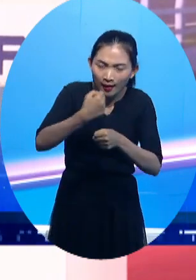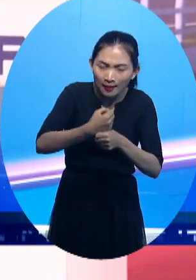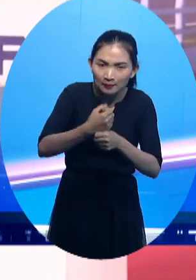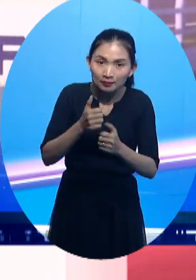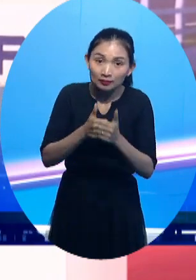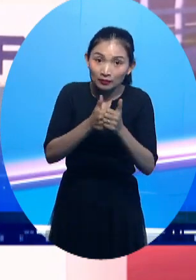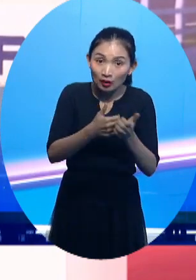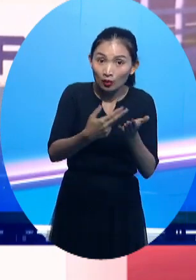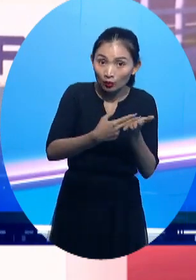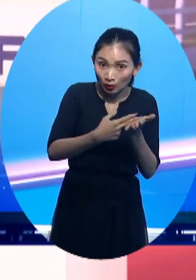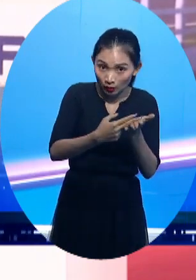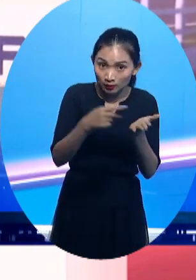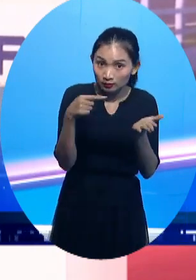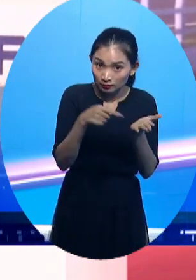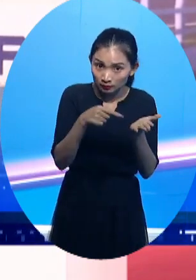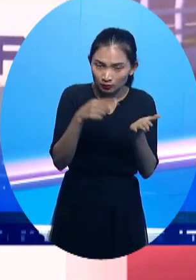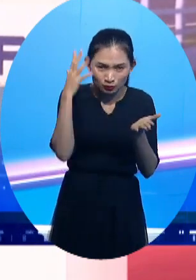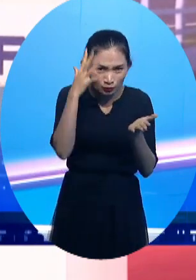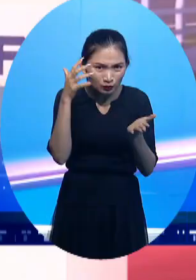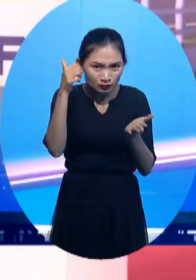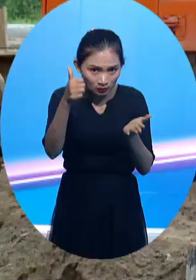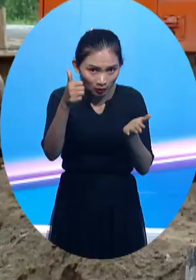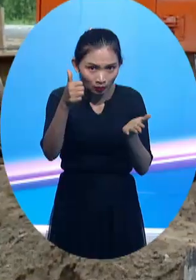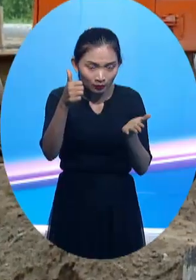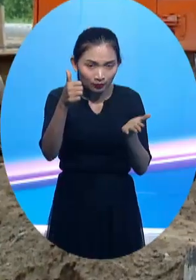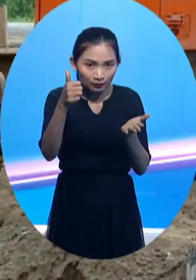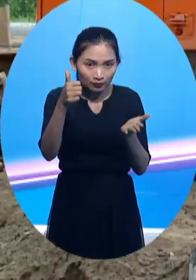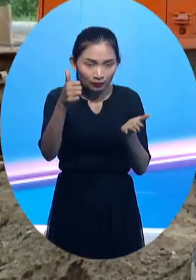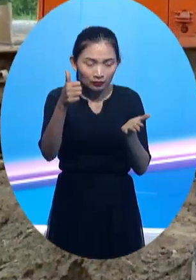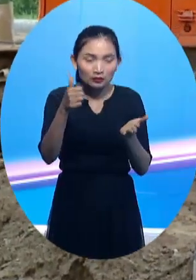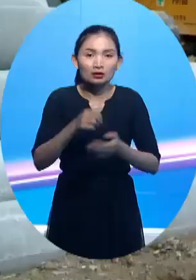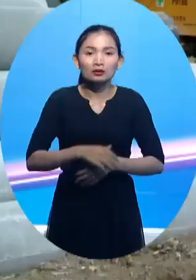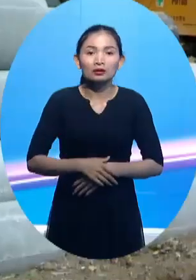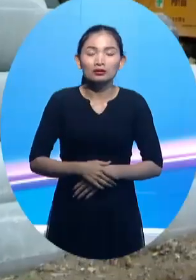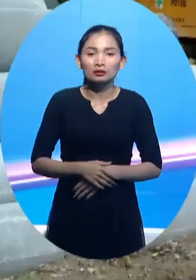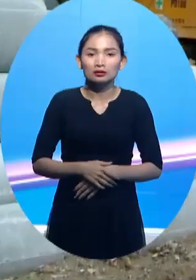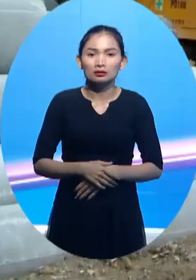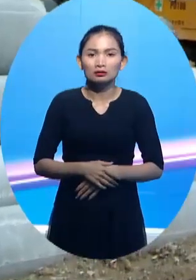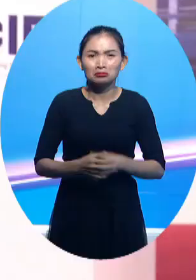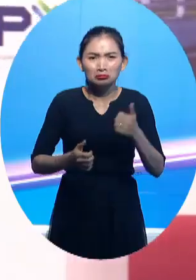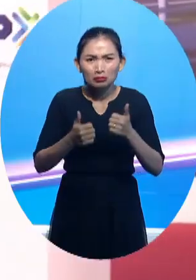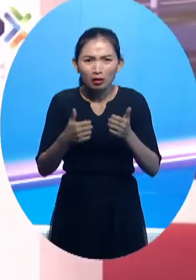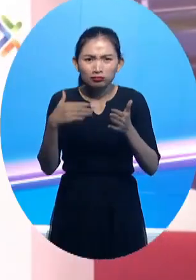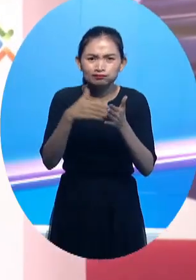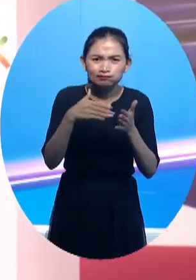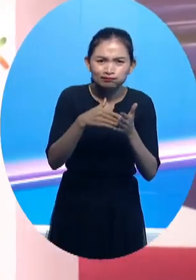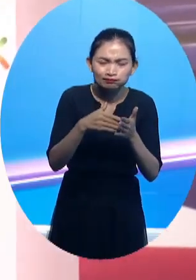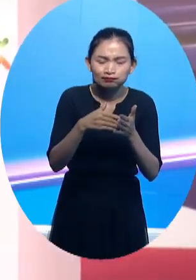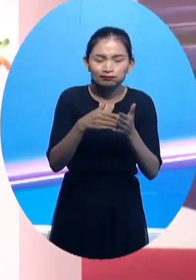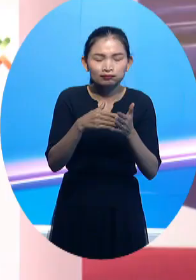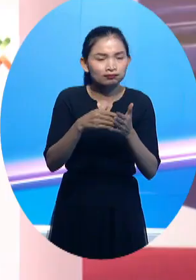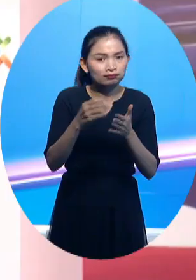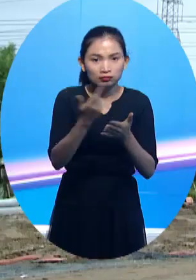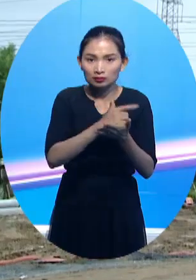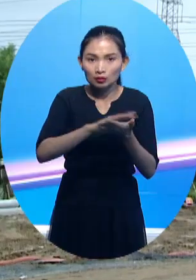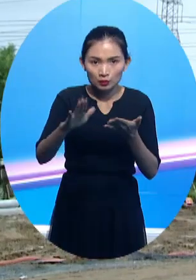cũng như đặc biệt là duy trì được cái cái cái mạch của công việc không có bị chững lại để hoàn thành cái công trình trong cái